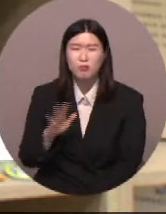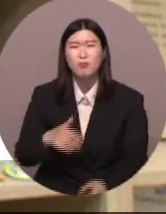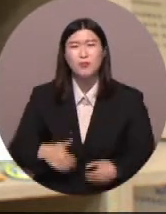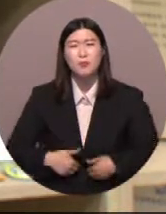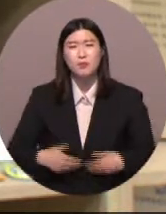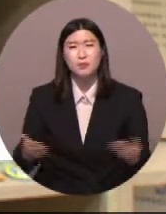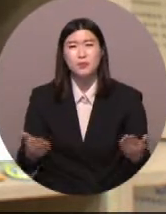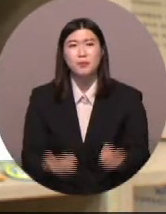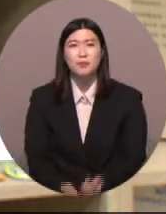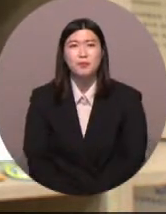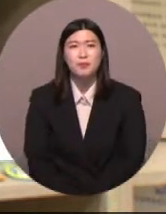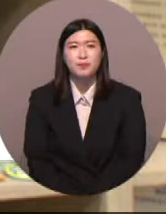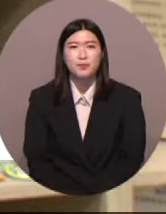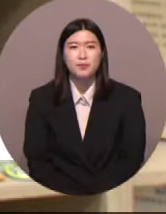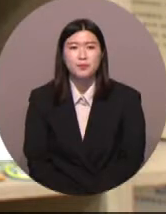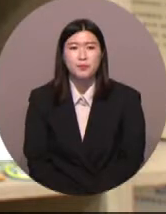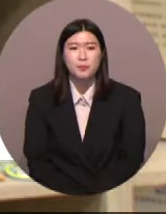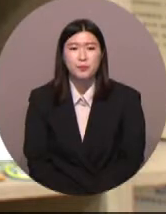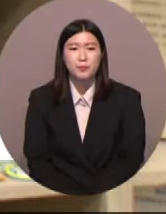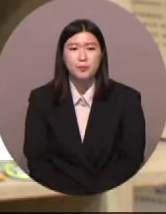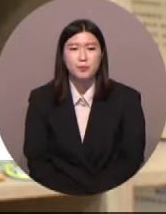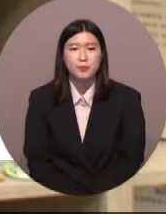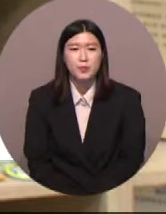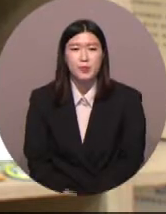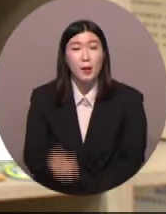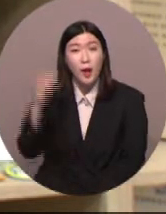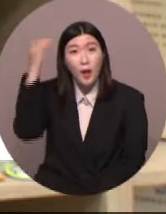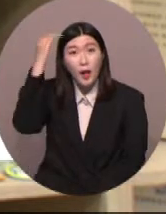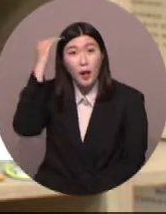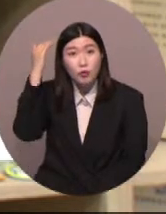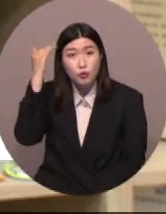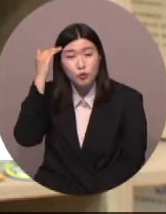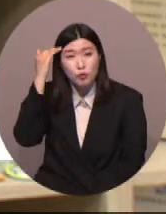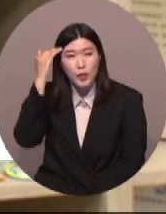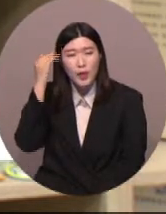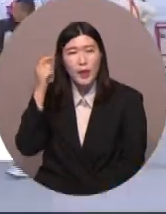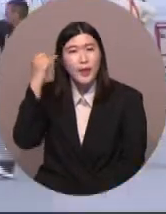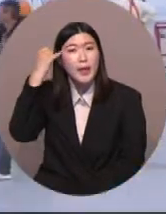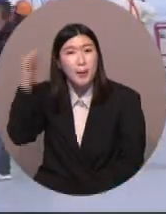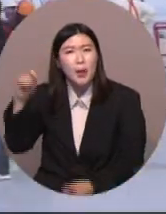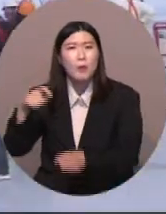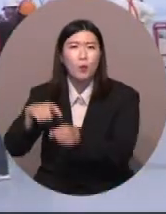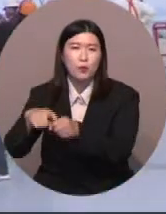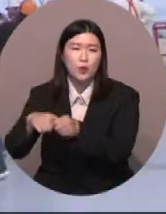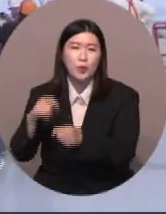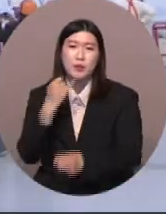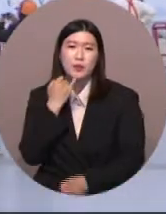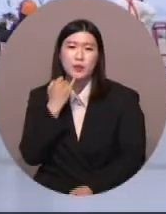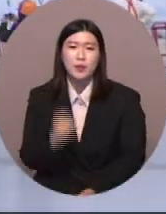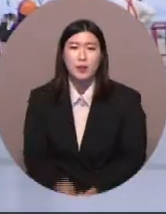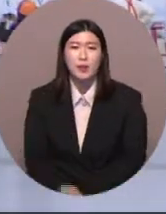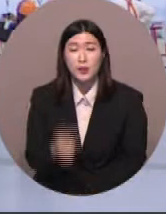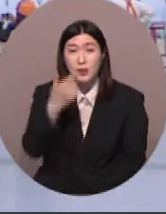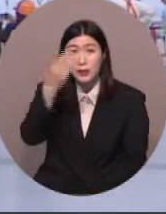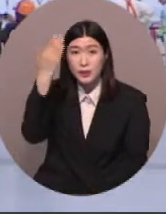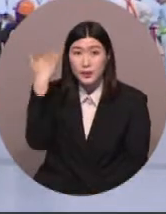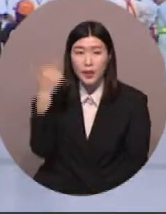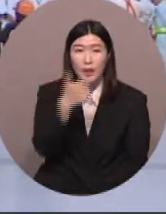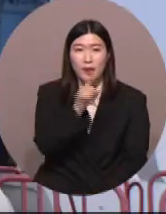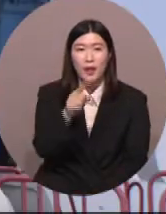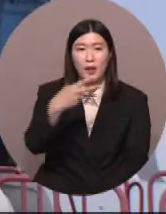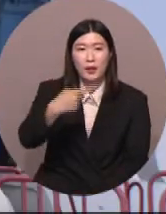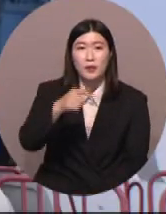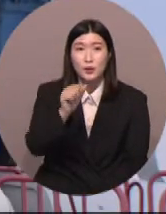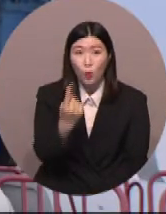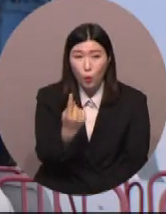일은 전혀 아니고요. 심지어 우리는 이제 개발 로켓이기 때문에 과거 나로호도 첫 발사에서